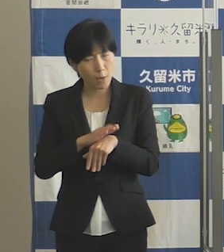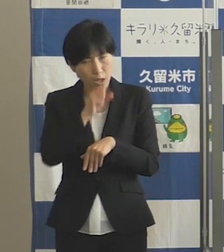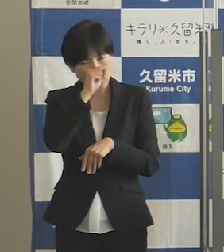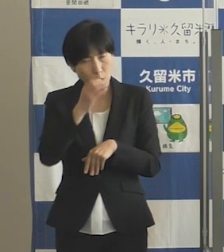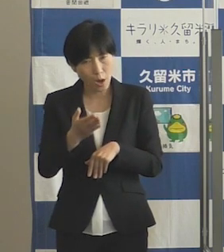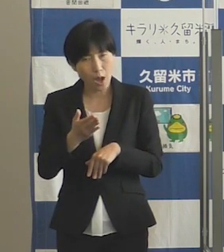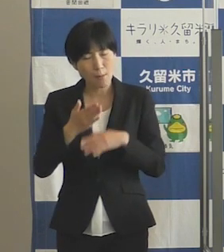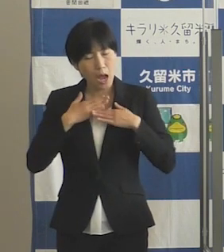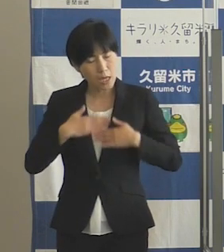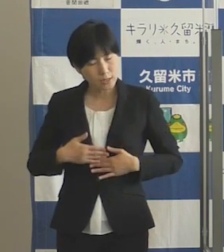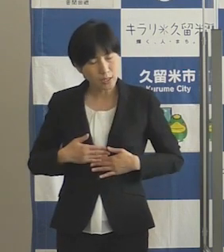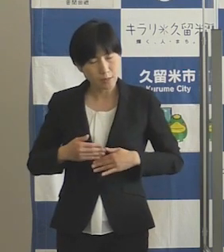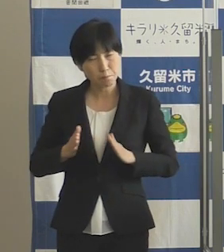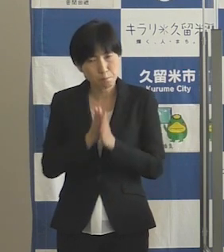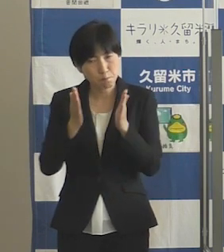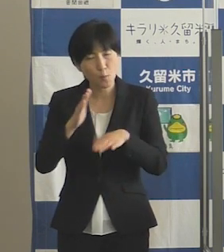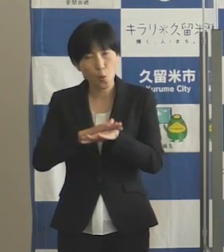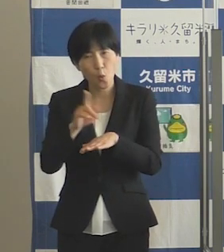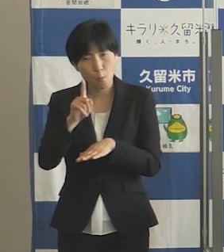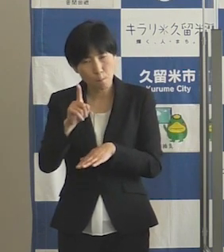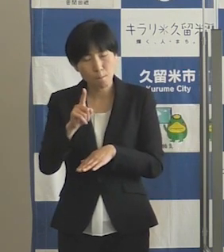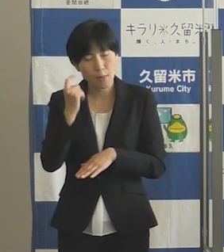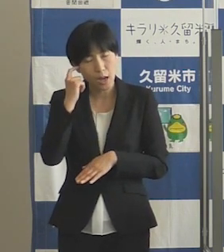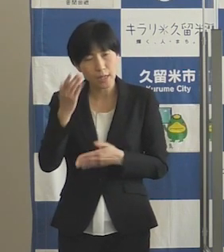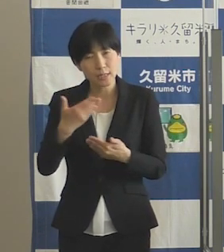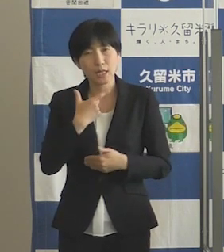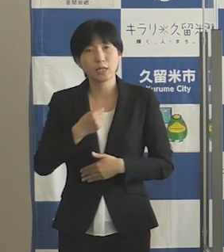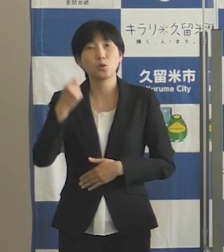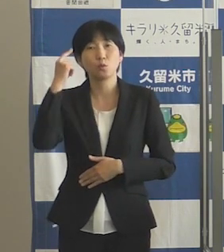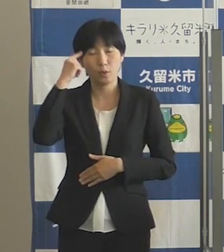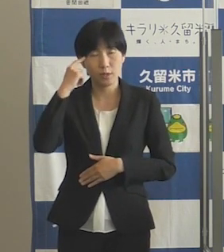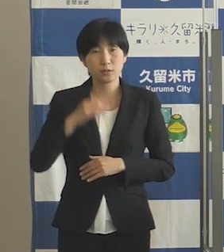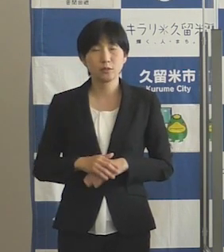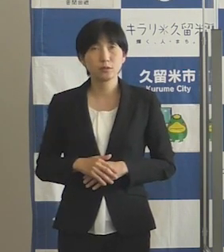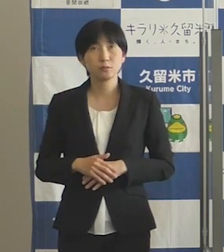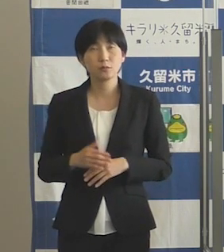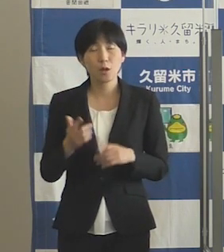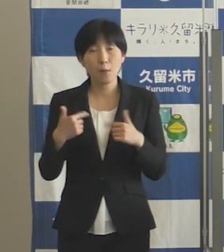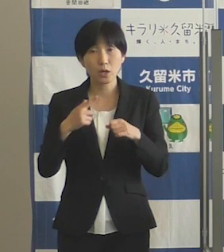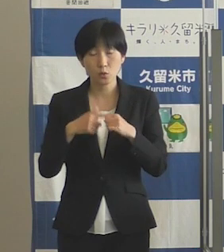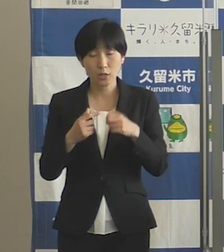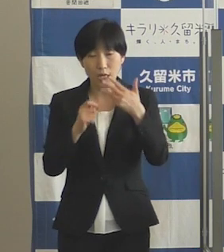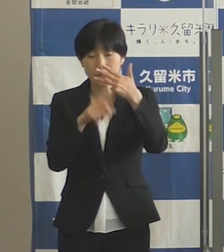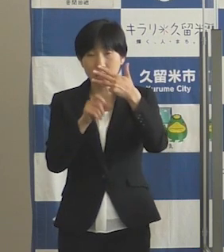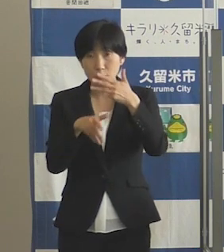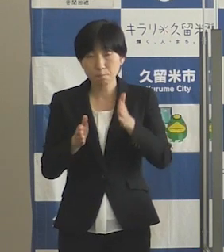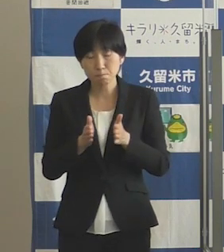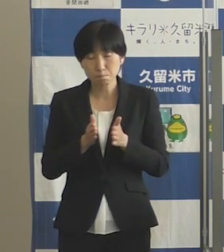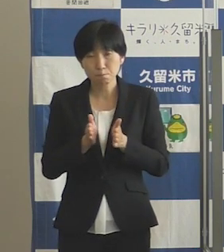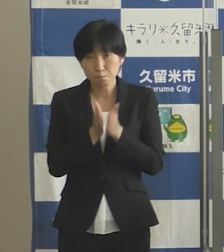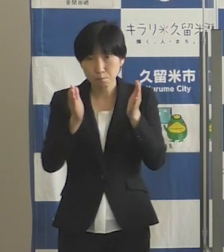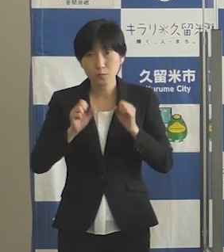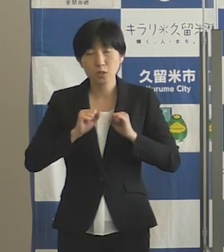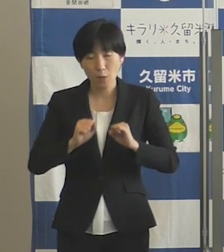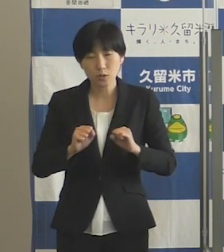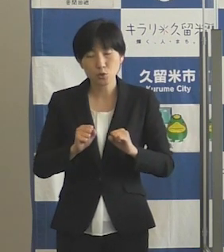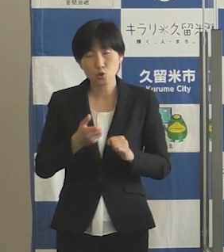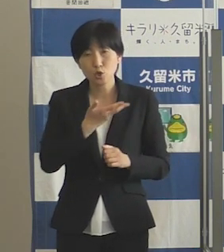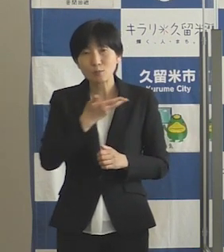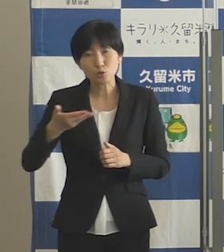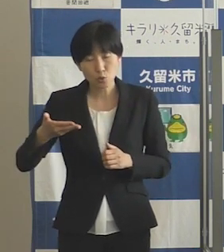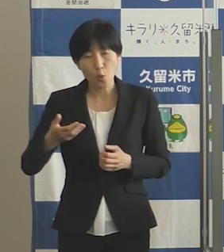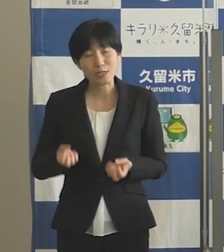かを考えていただきたいと思っています。例年8月に実施をしておりました水の祭典につきましても